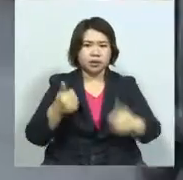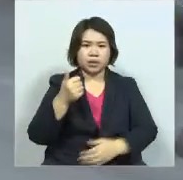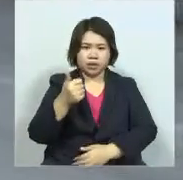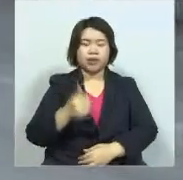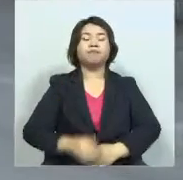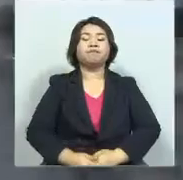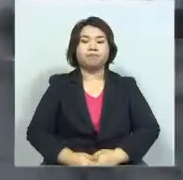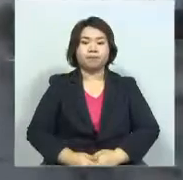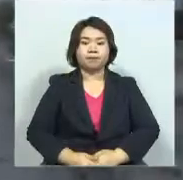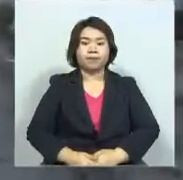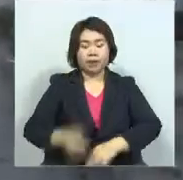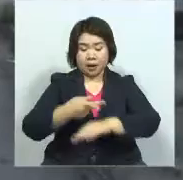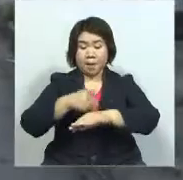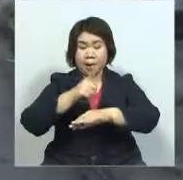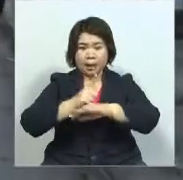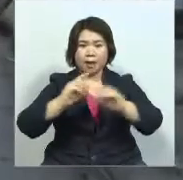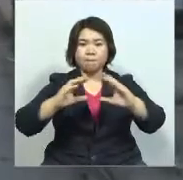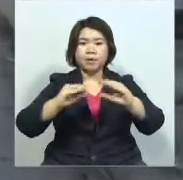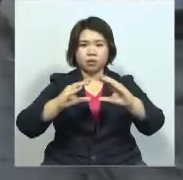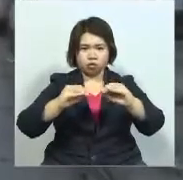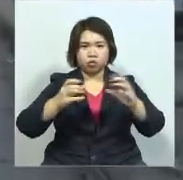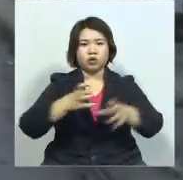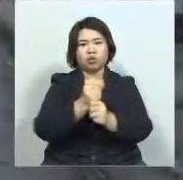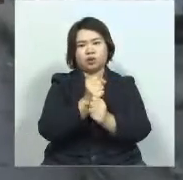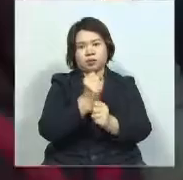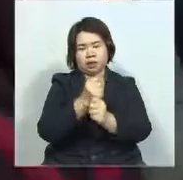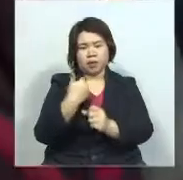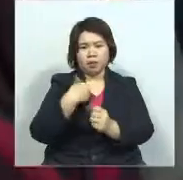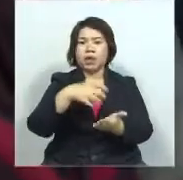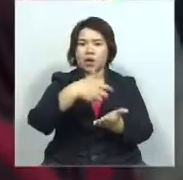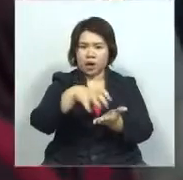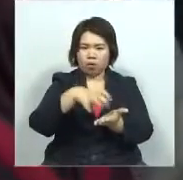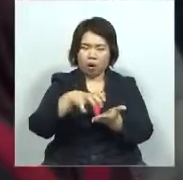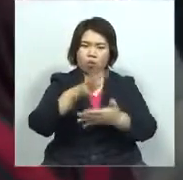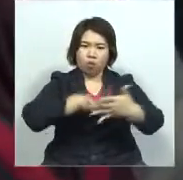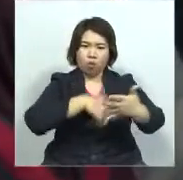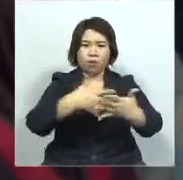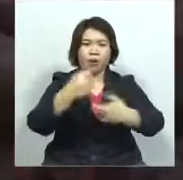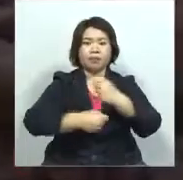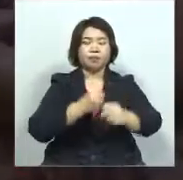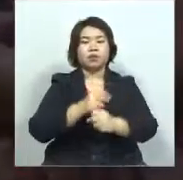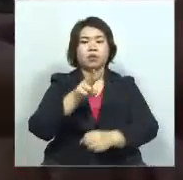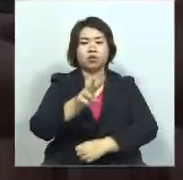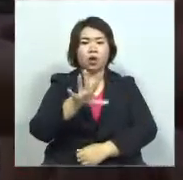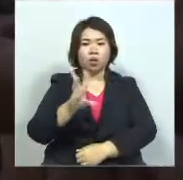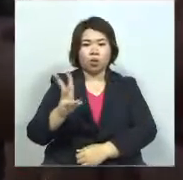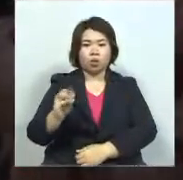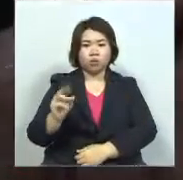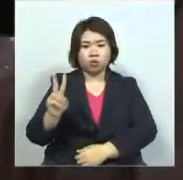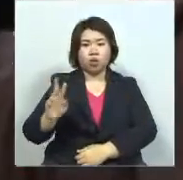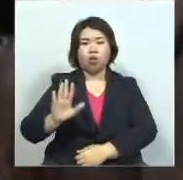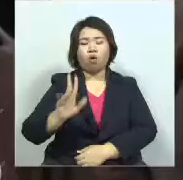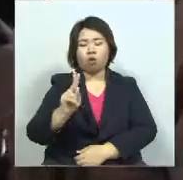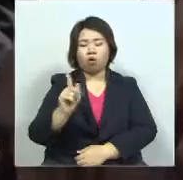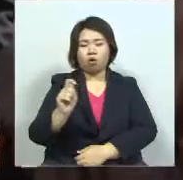ฐมนตรียังได้เป็นประธานการประชุมสรุปผลการปฏิบัติงานและแถลงแผนงานประจำปี2562ของกอร